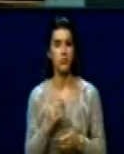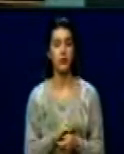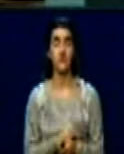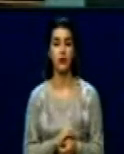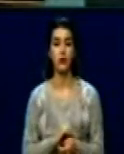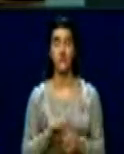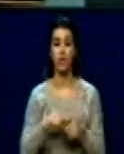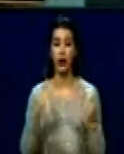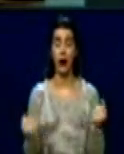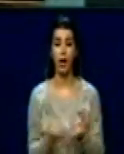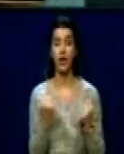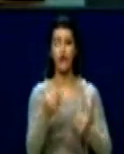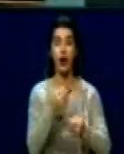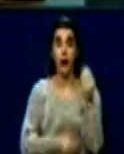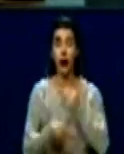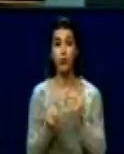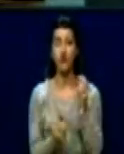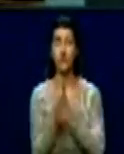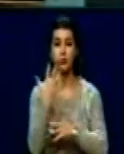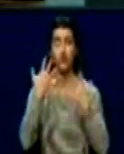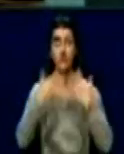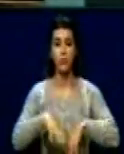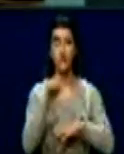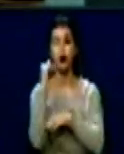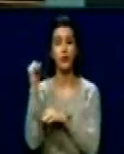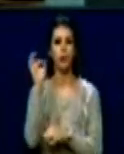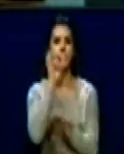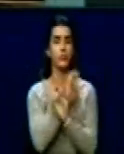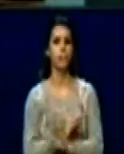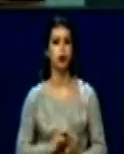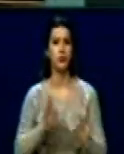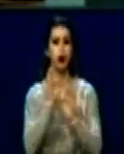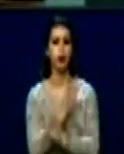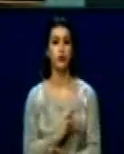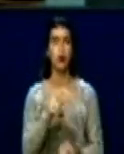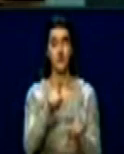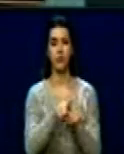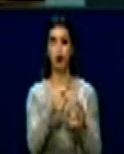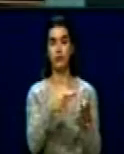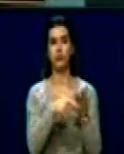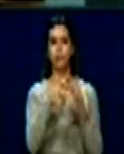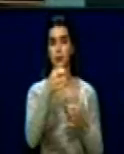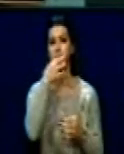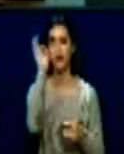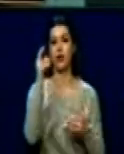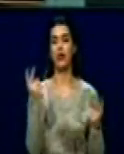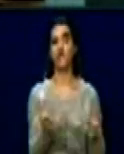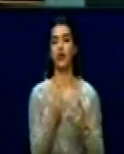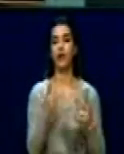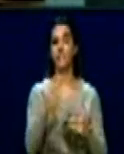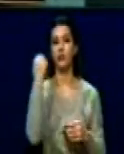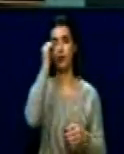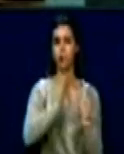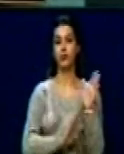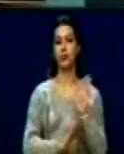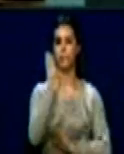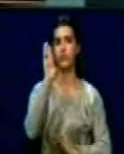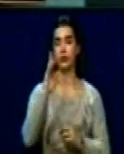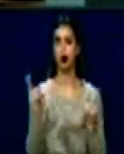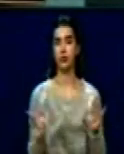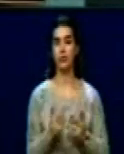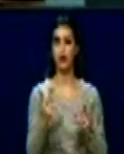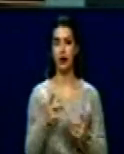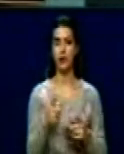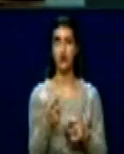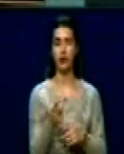të aktivitetit ekonomik prodhues vendor, i cili vërtet është gjëja që do ta shpëtonte ekonominë e Kosovës nga ky kolaps në cilin